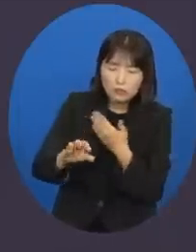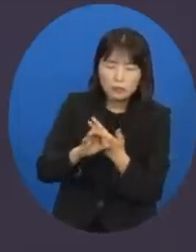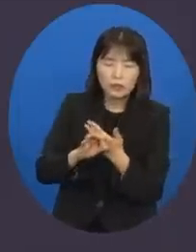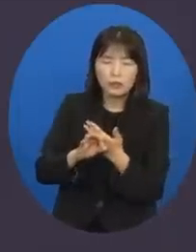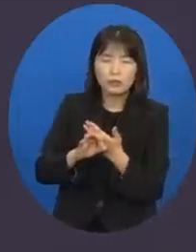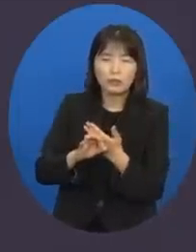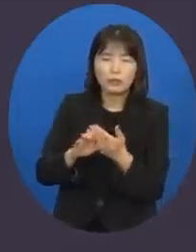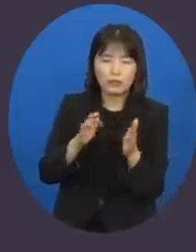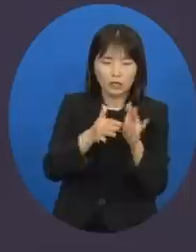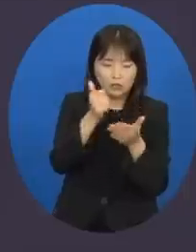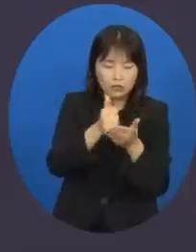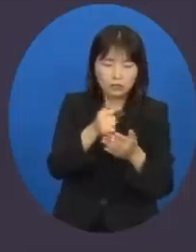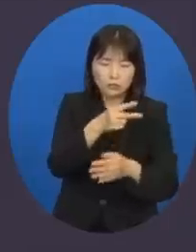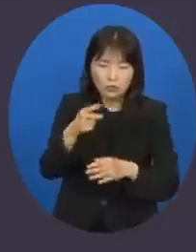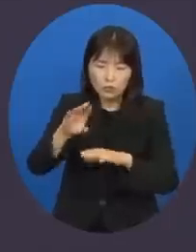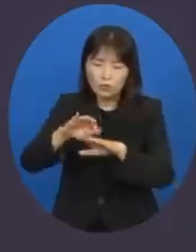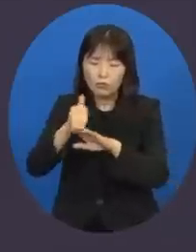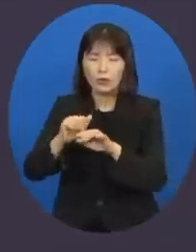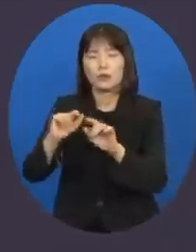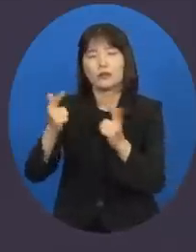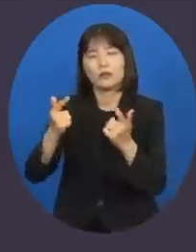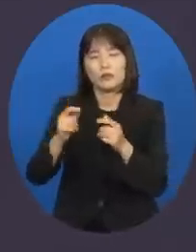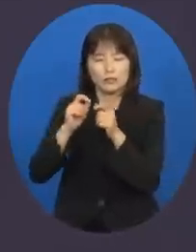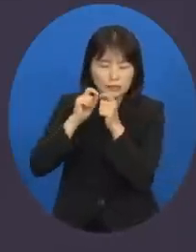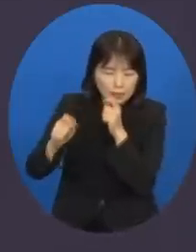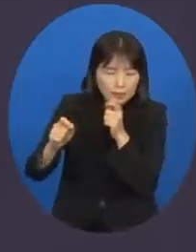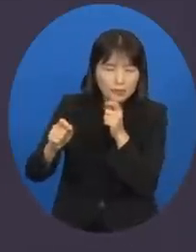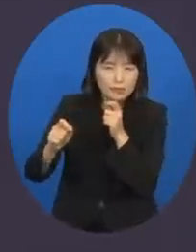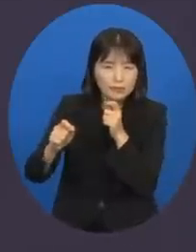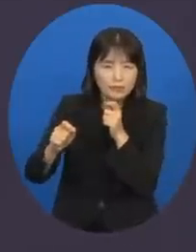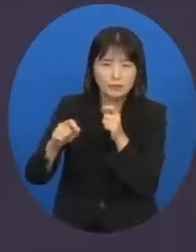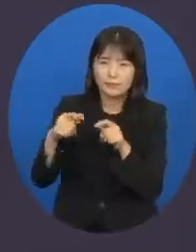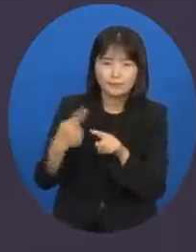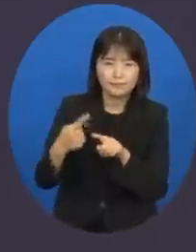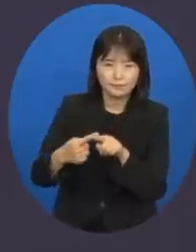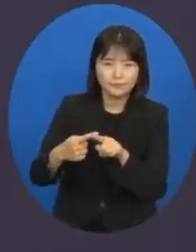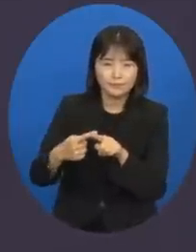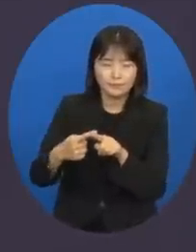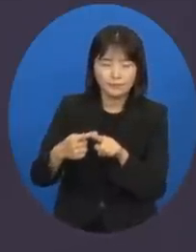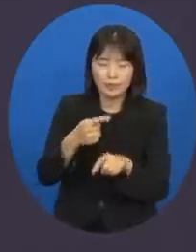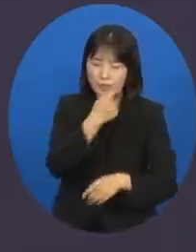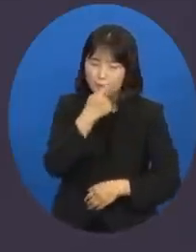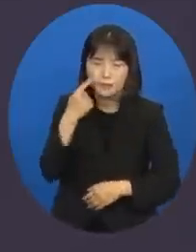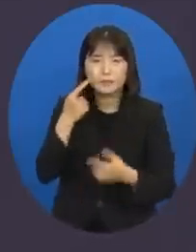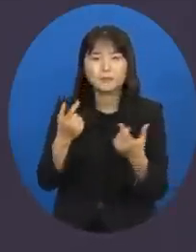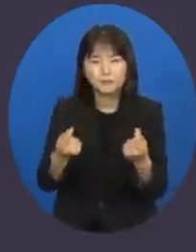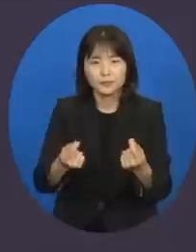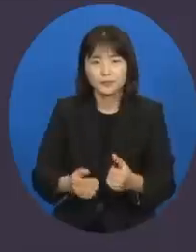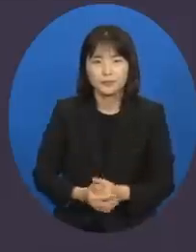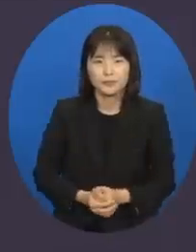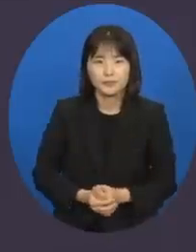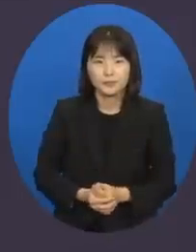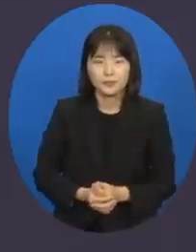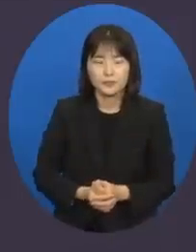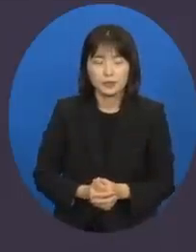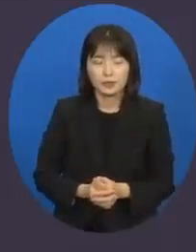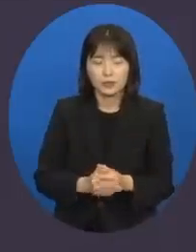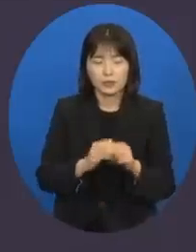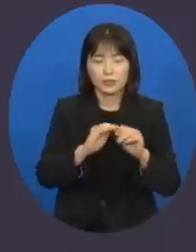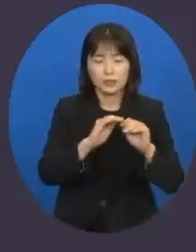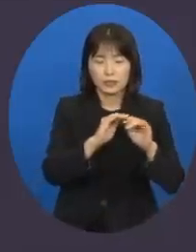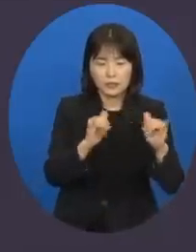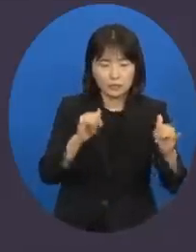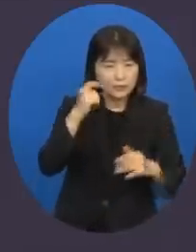실은 사기꾼이었거나 사기꾼이었음을 증명하는 것이 아니냐라는 거예요. 사람들이 느끼는